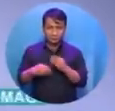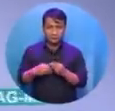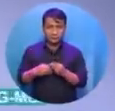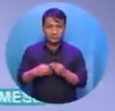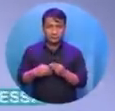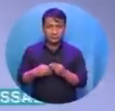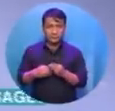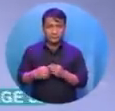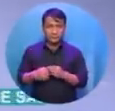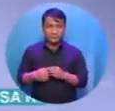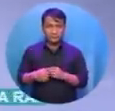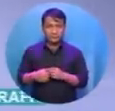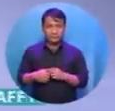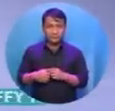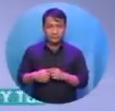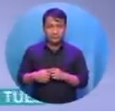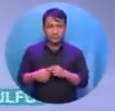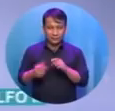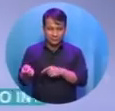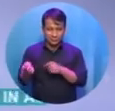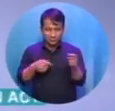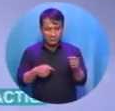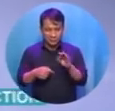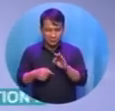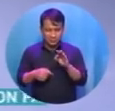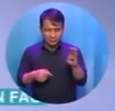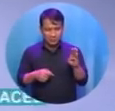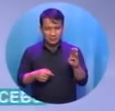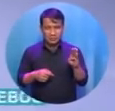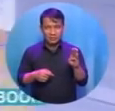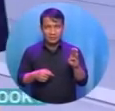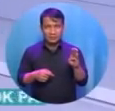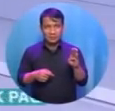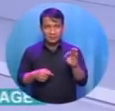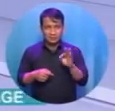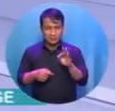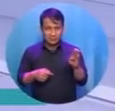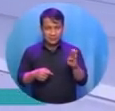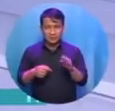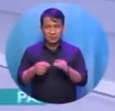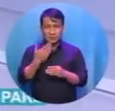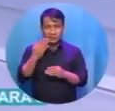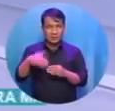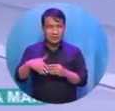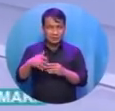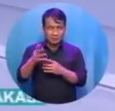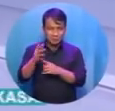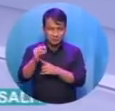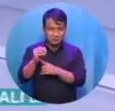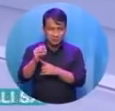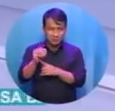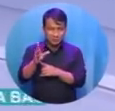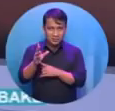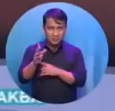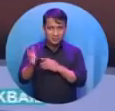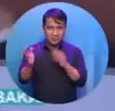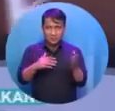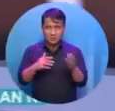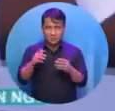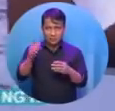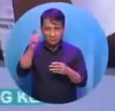Patay. FB ulit. Kung hindi masama ang signal, FB. Eh, hindi sinasagot.